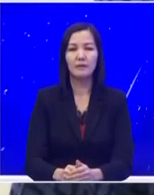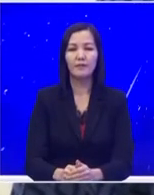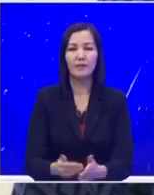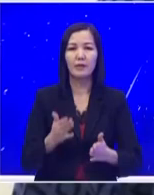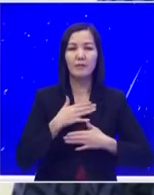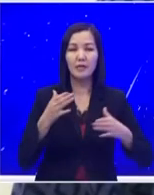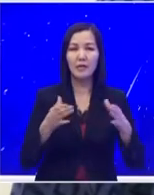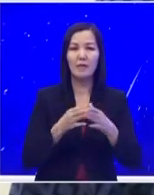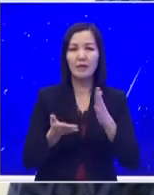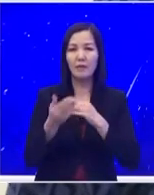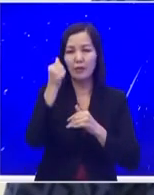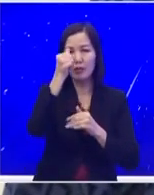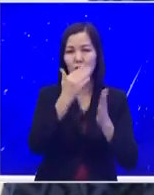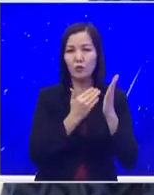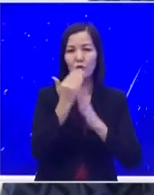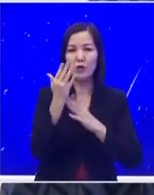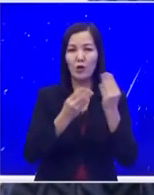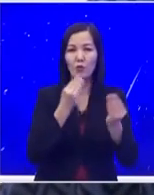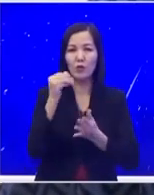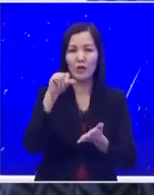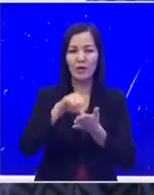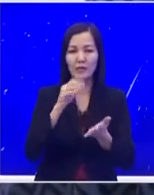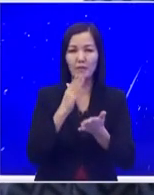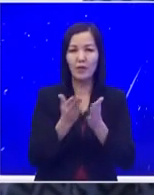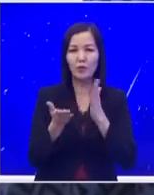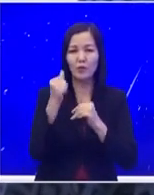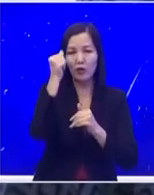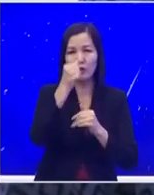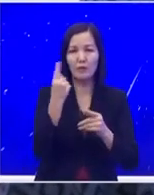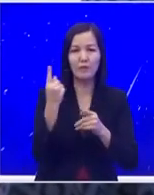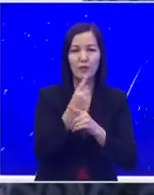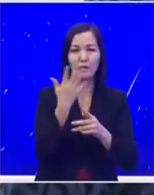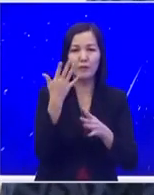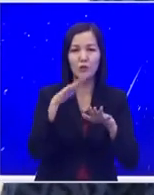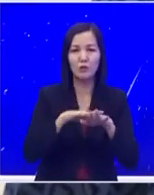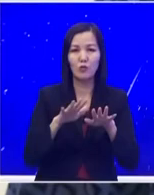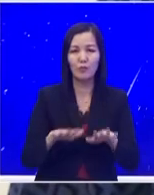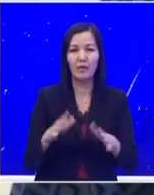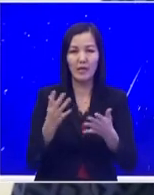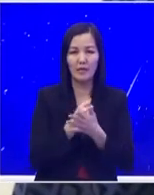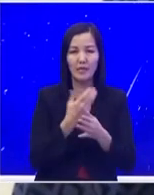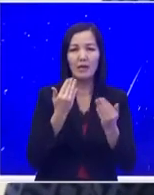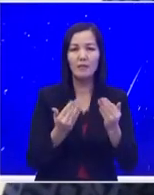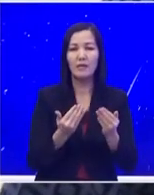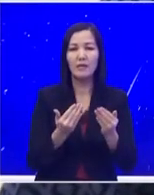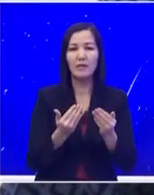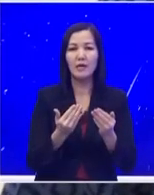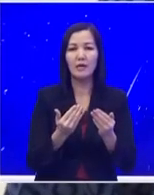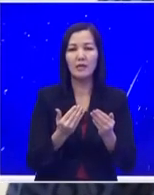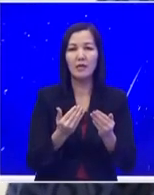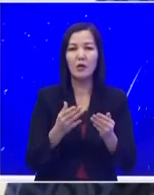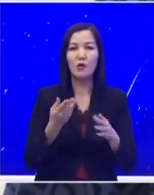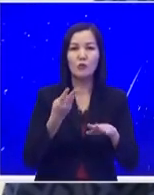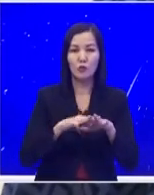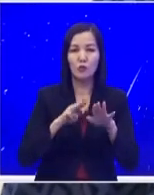Біздің команда былтырдан бері жоғары лигада өнер көрсетіп келеді. Өткен жылғы біріншілікті 5-ші орынмен аяқтадық. Ал биыл кем дегенде қола медаль